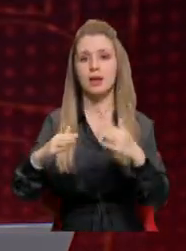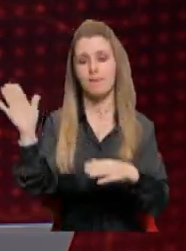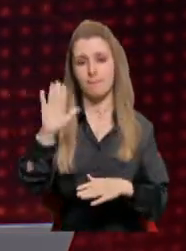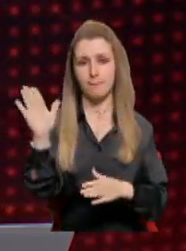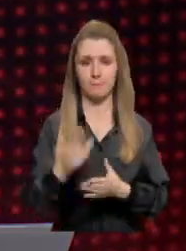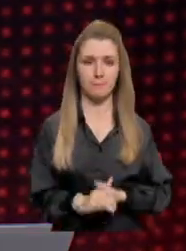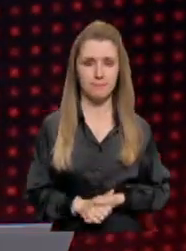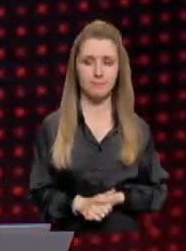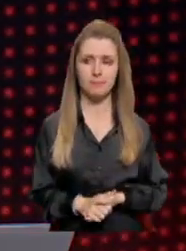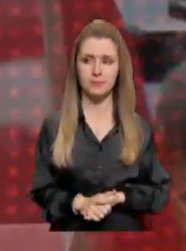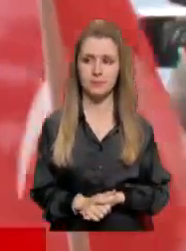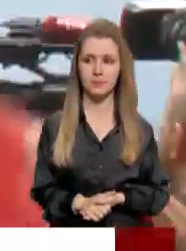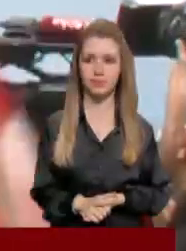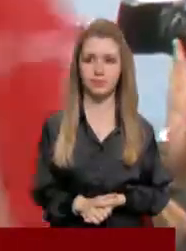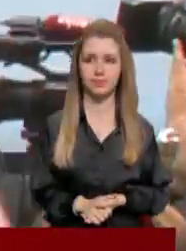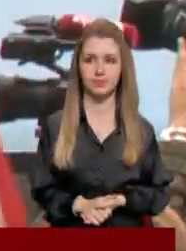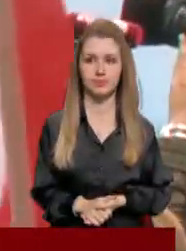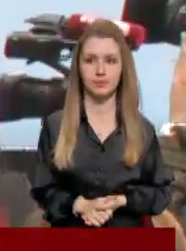selamladı.